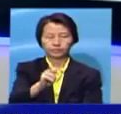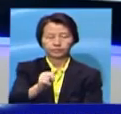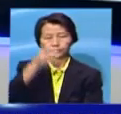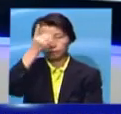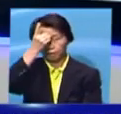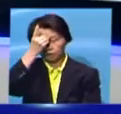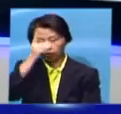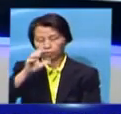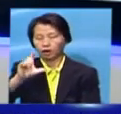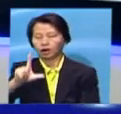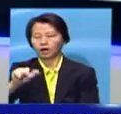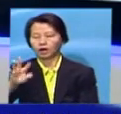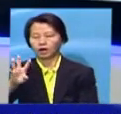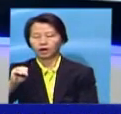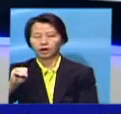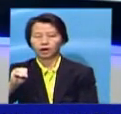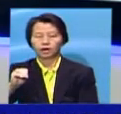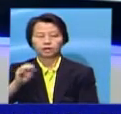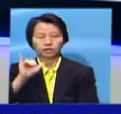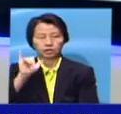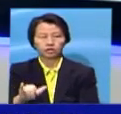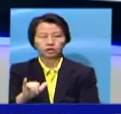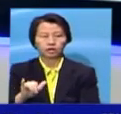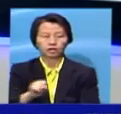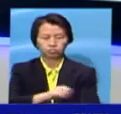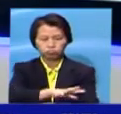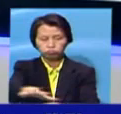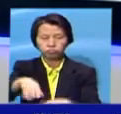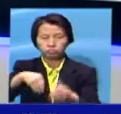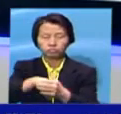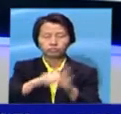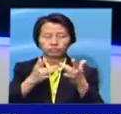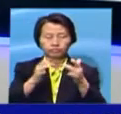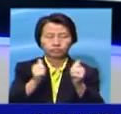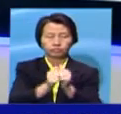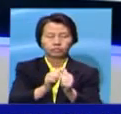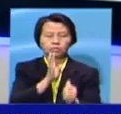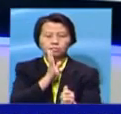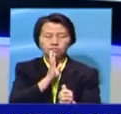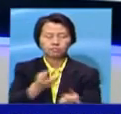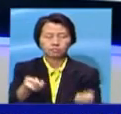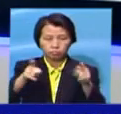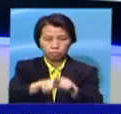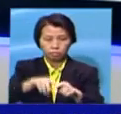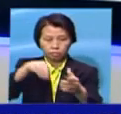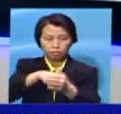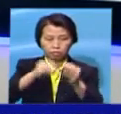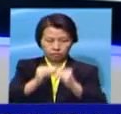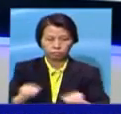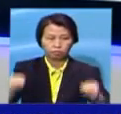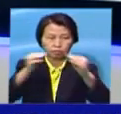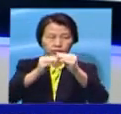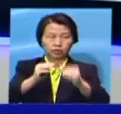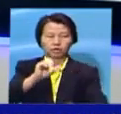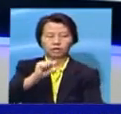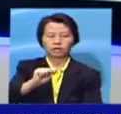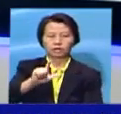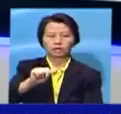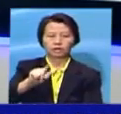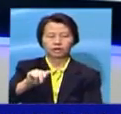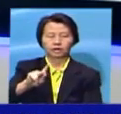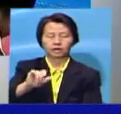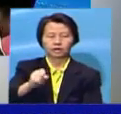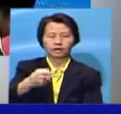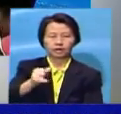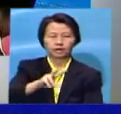Hong di bukit Rambai baru-baru ini yang tular di laman sosial dan didakwa berlaku dalam masjid assaliihin sebaliknya beliau